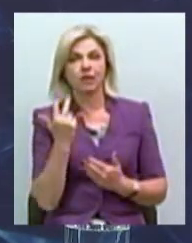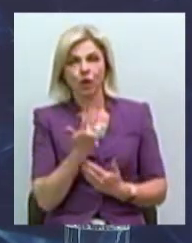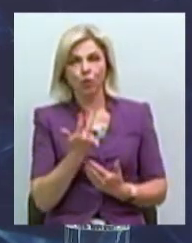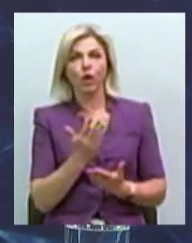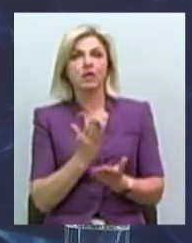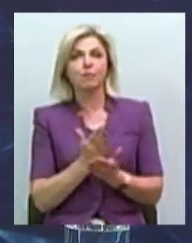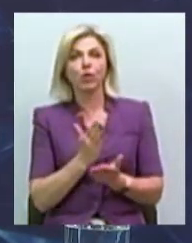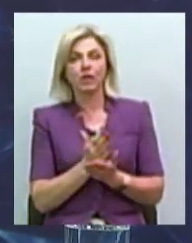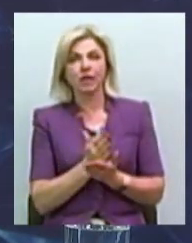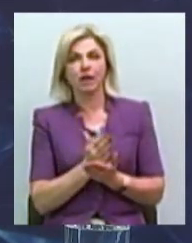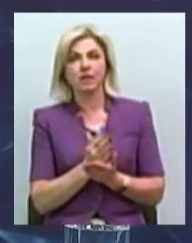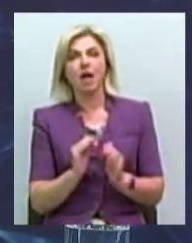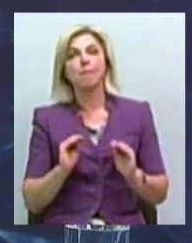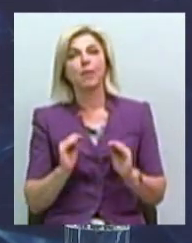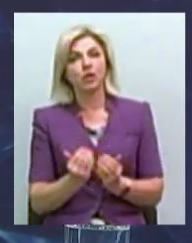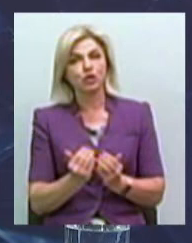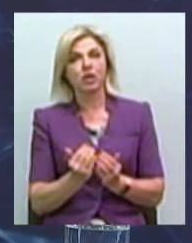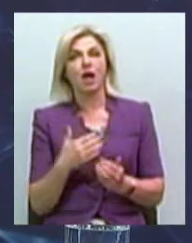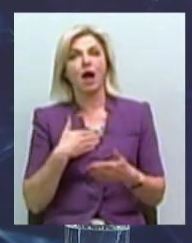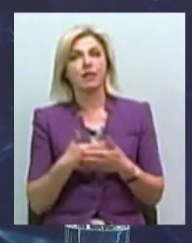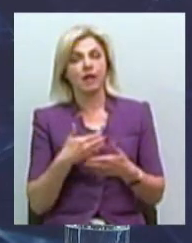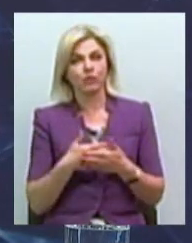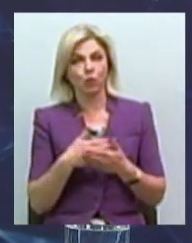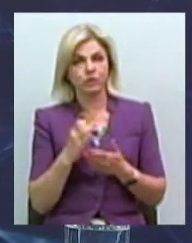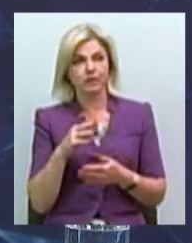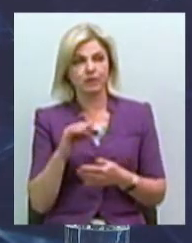спостерігається деяке зменшення активності і